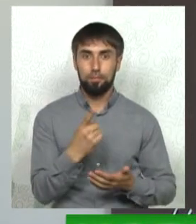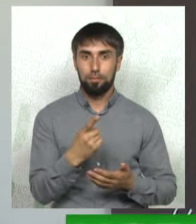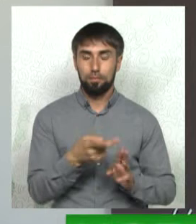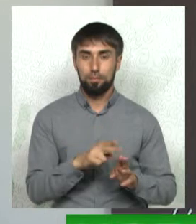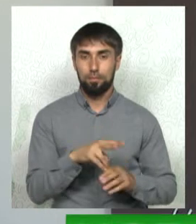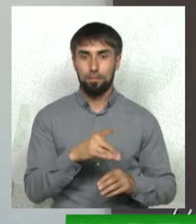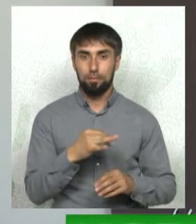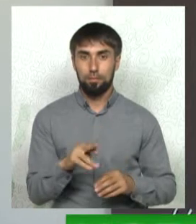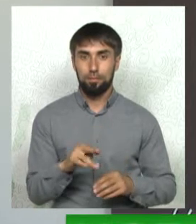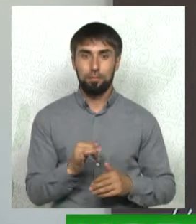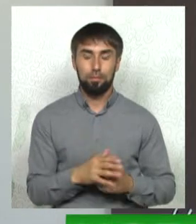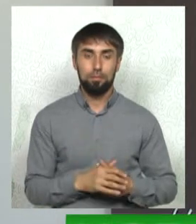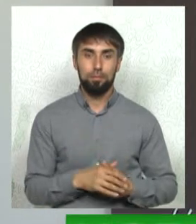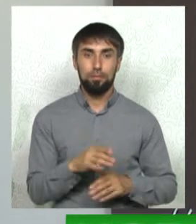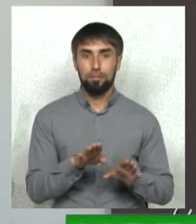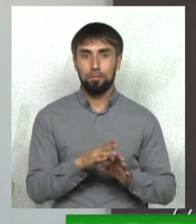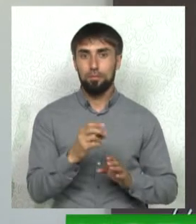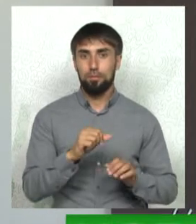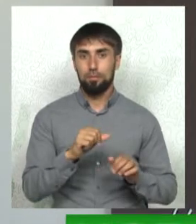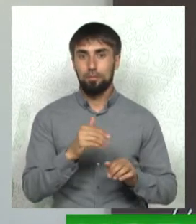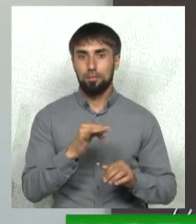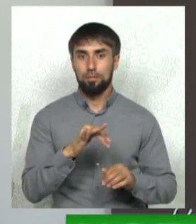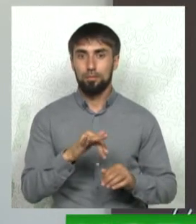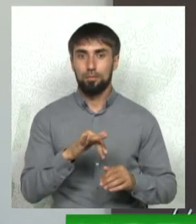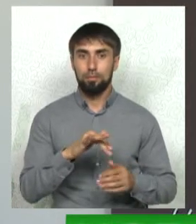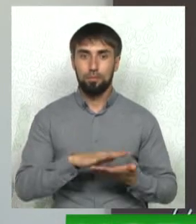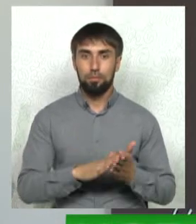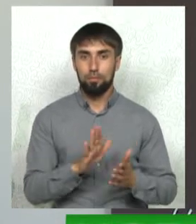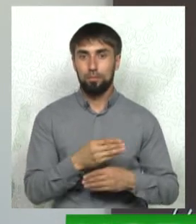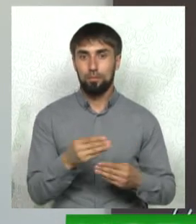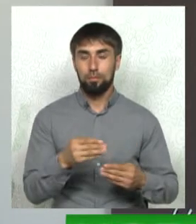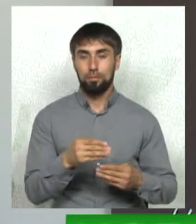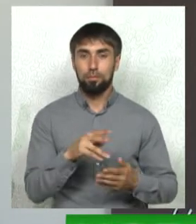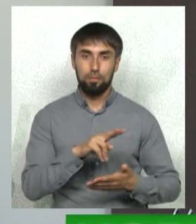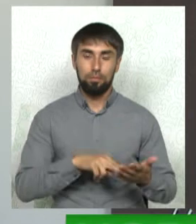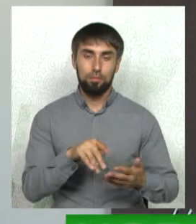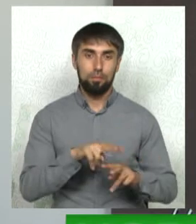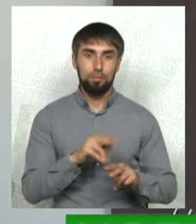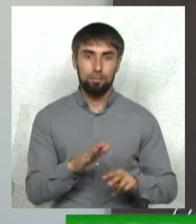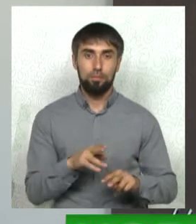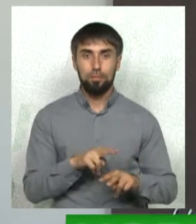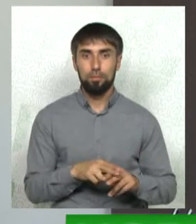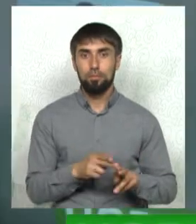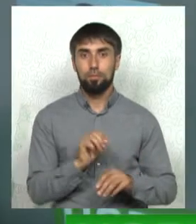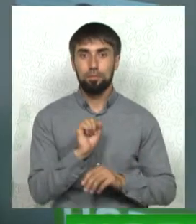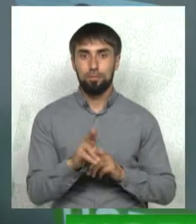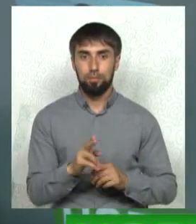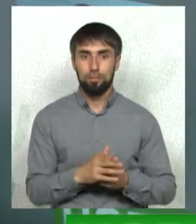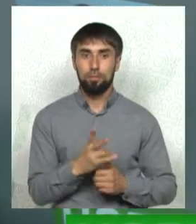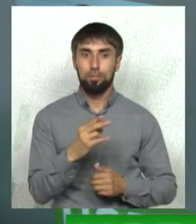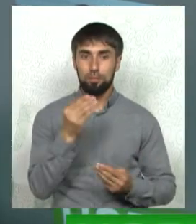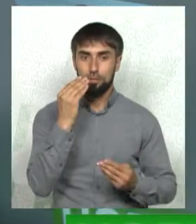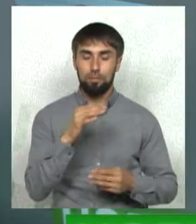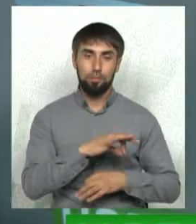одной локации, и там в такой неформальной обстановке будем вручать сертификаты, и там же будут на месте определены победители. Напомним,